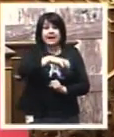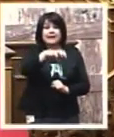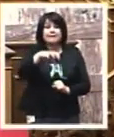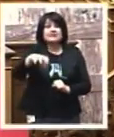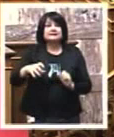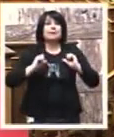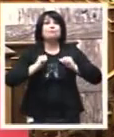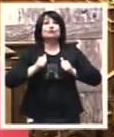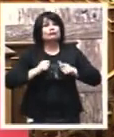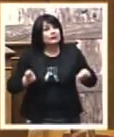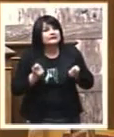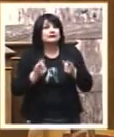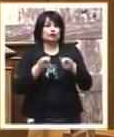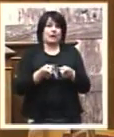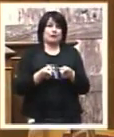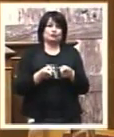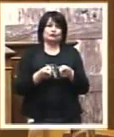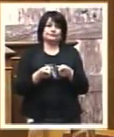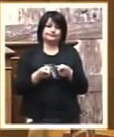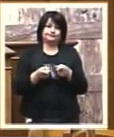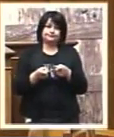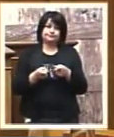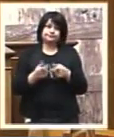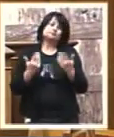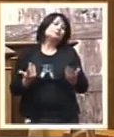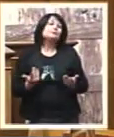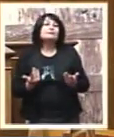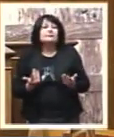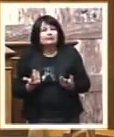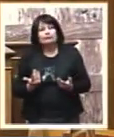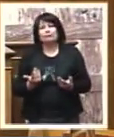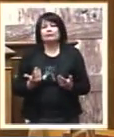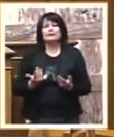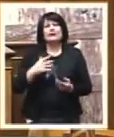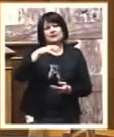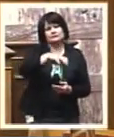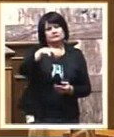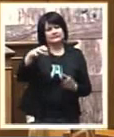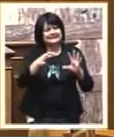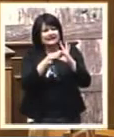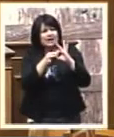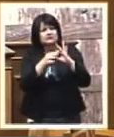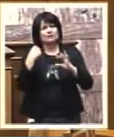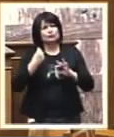πρωτοβουλίες. Και οι ίδιοι και σε συνεργασία με τις τοπικές κοινωνίες και την περιφέρεια.